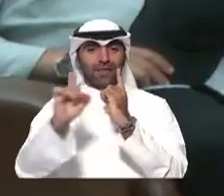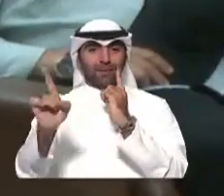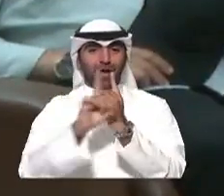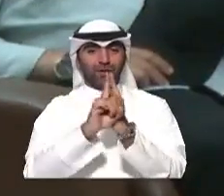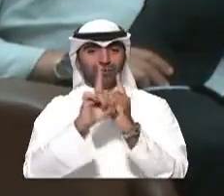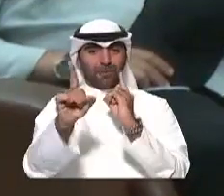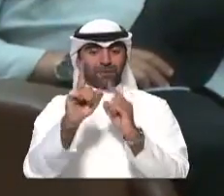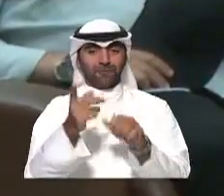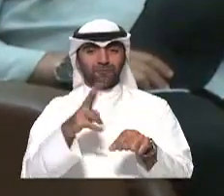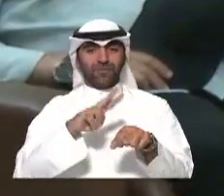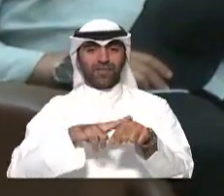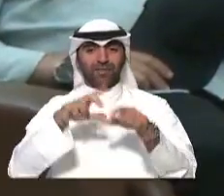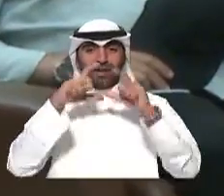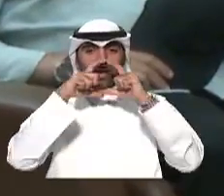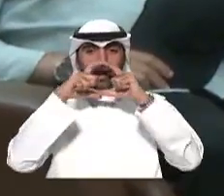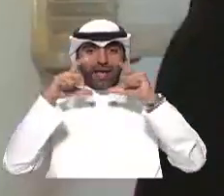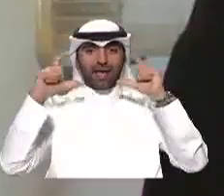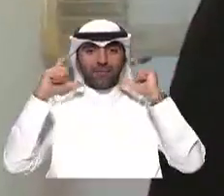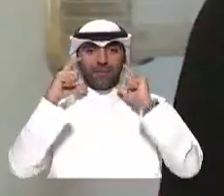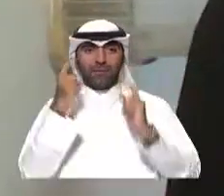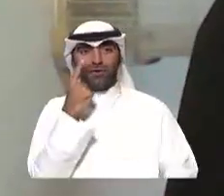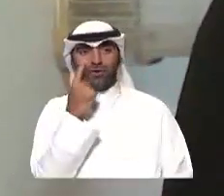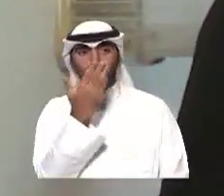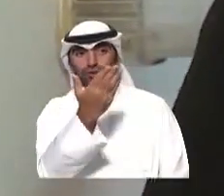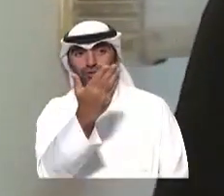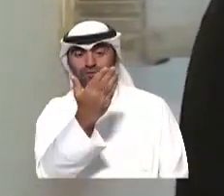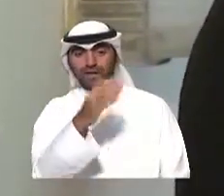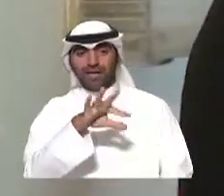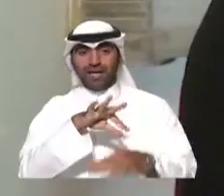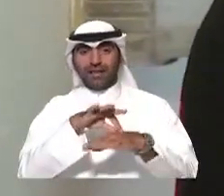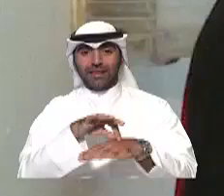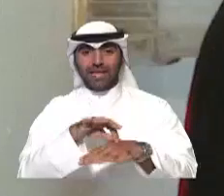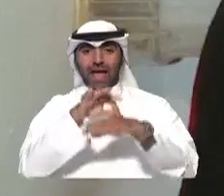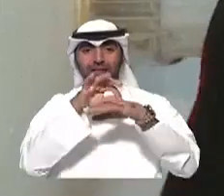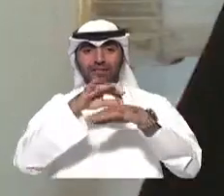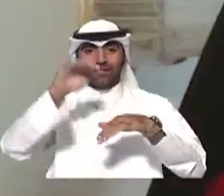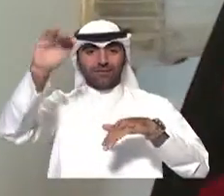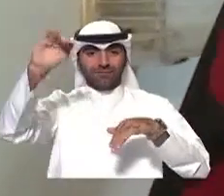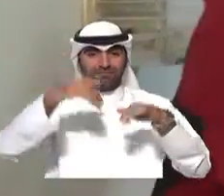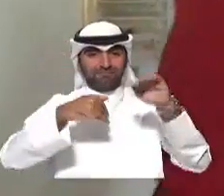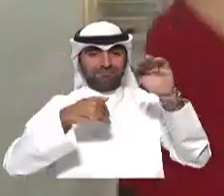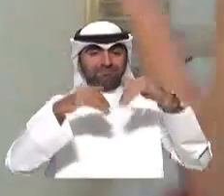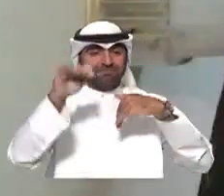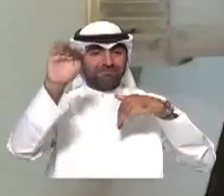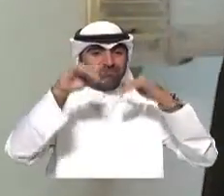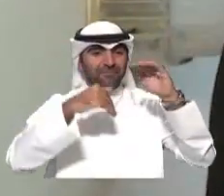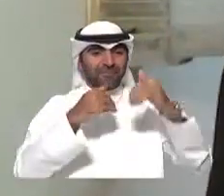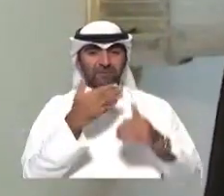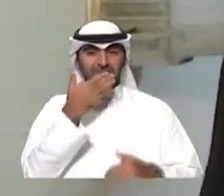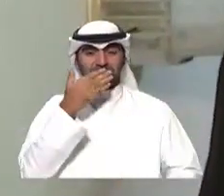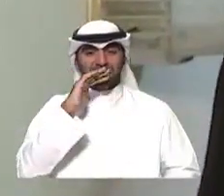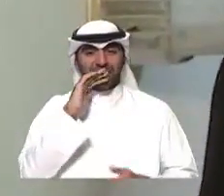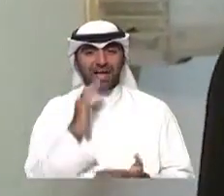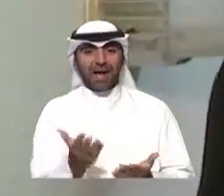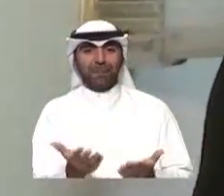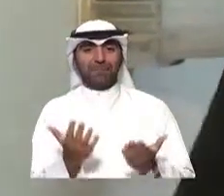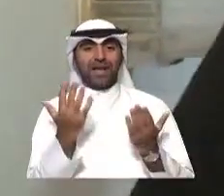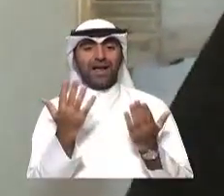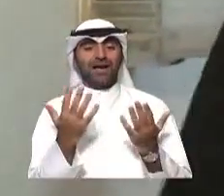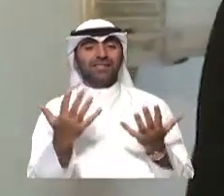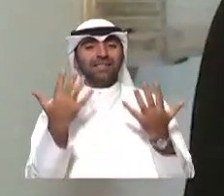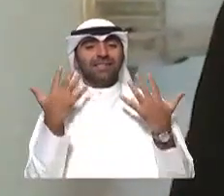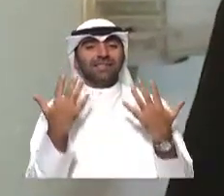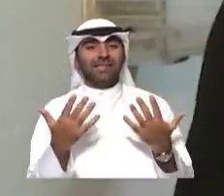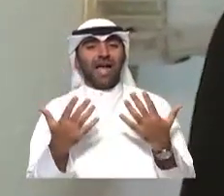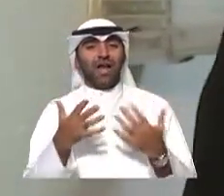مثل ما أنت شايف الأمور طيبة جدا، وفي سلاسة بالحضور، ونسبة الموظفين 100%،